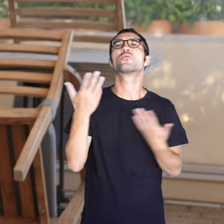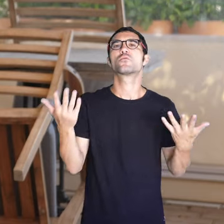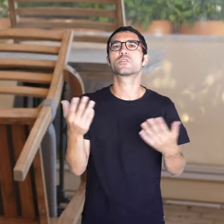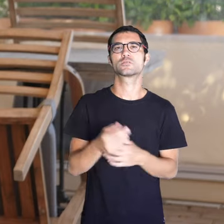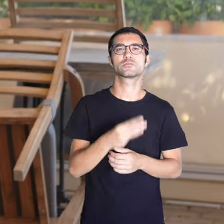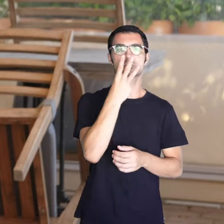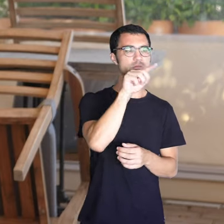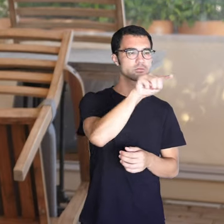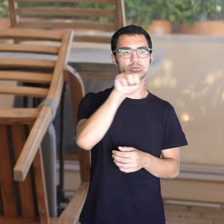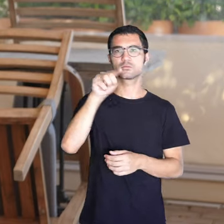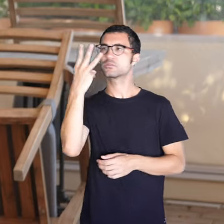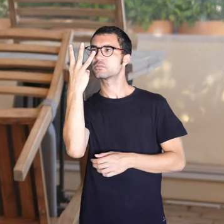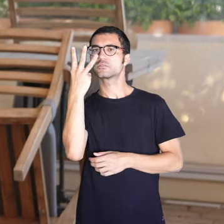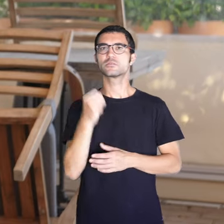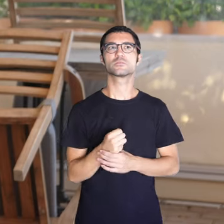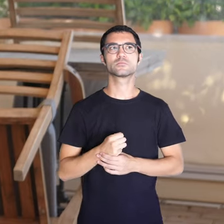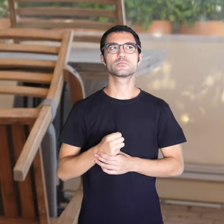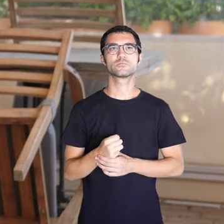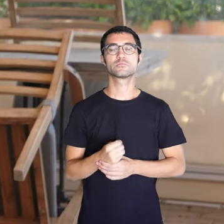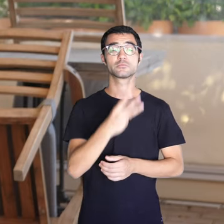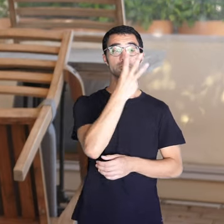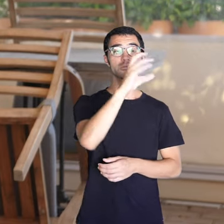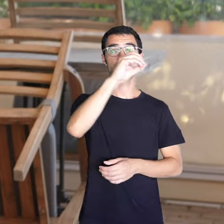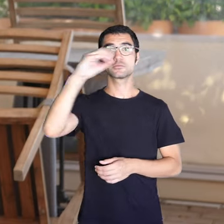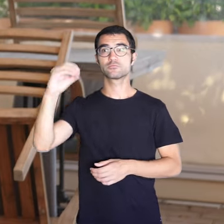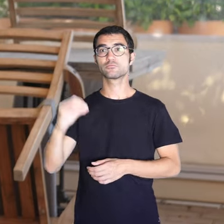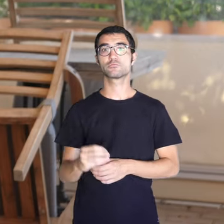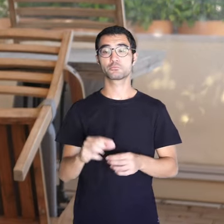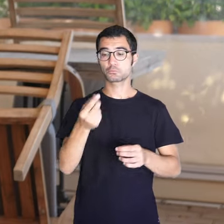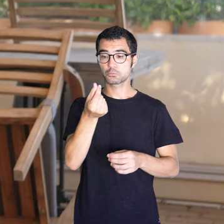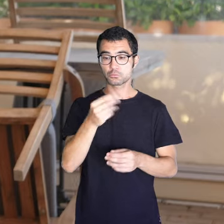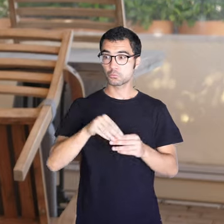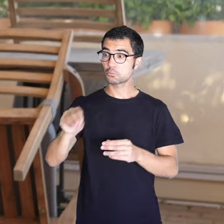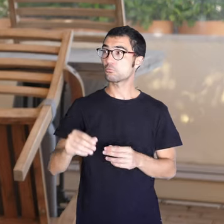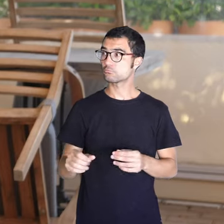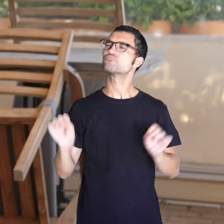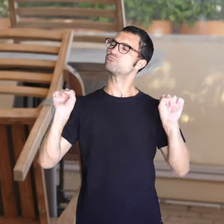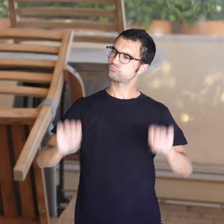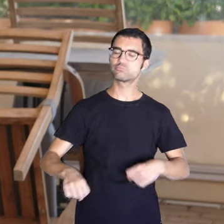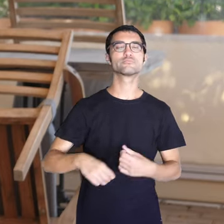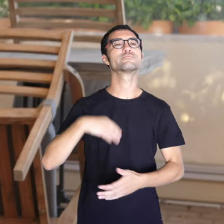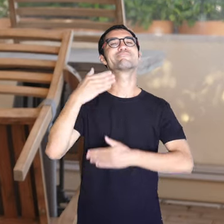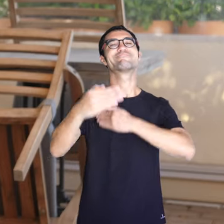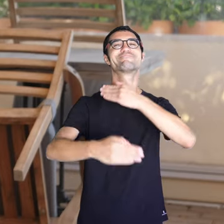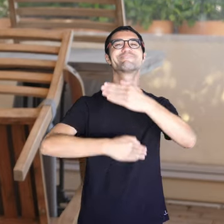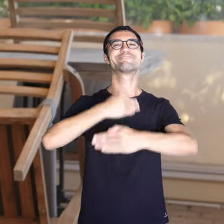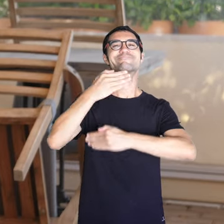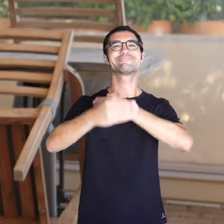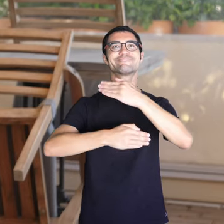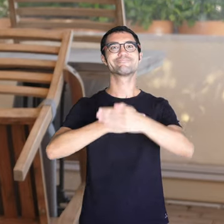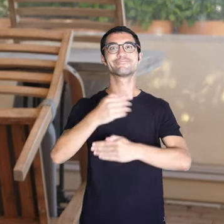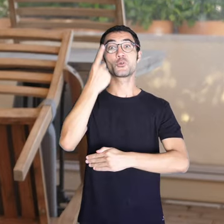300 pessetes. I jo no vengo. I mira tu, i va entrar